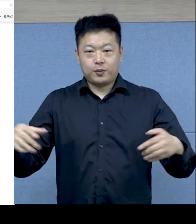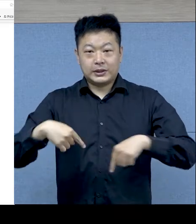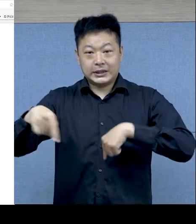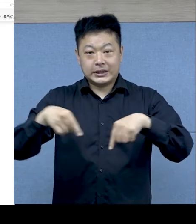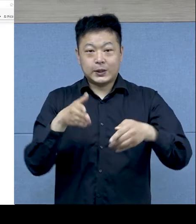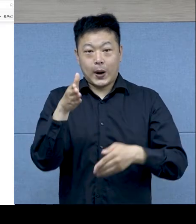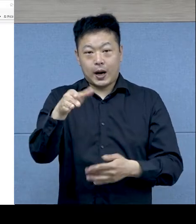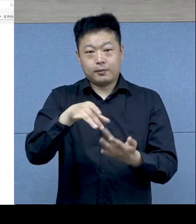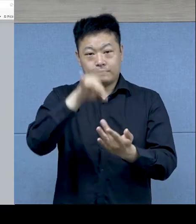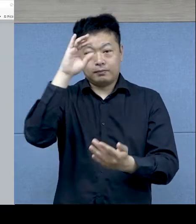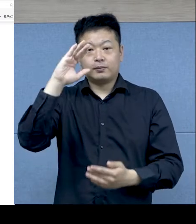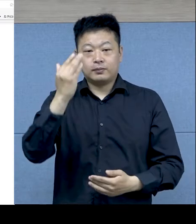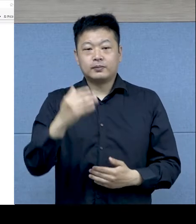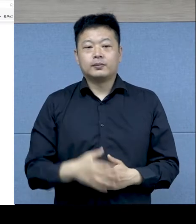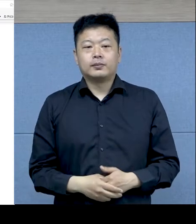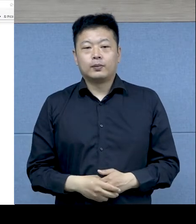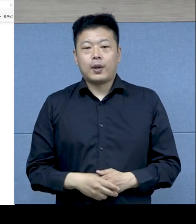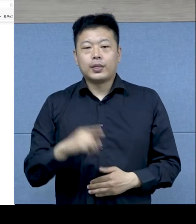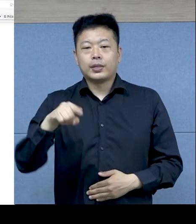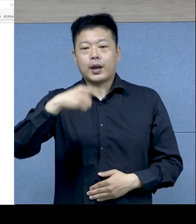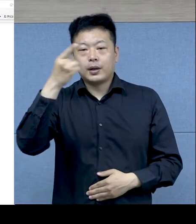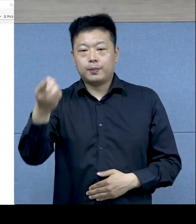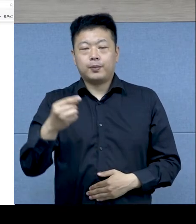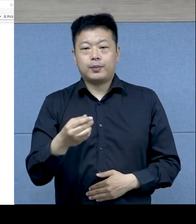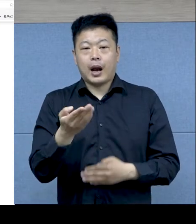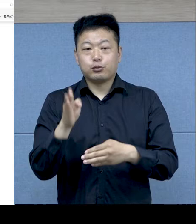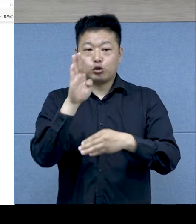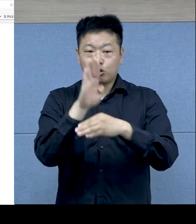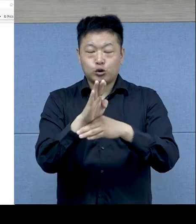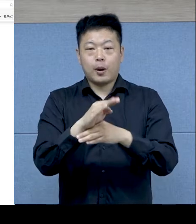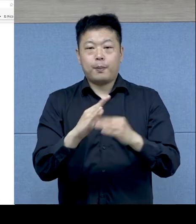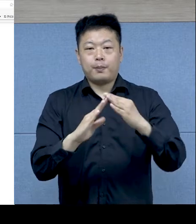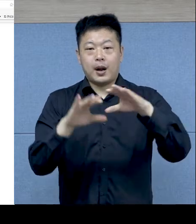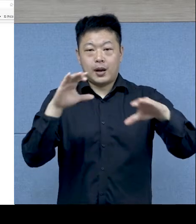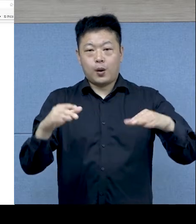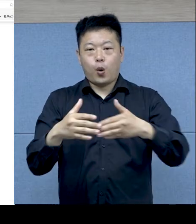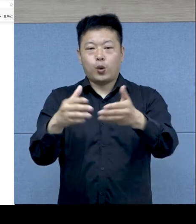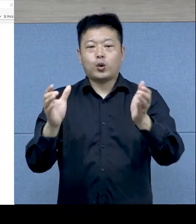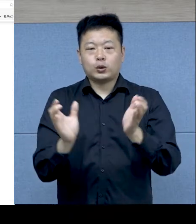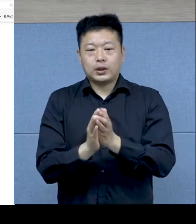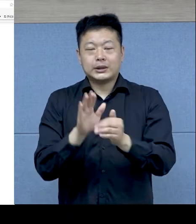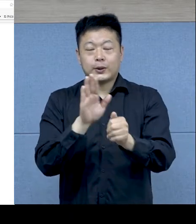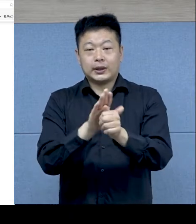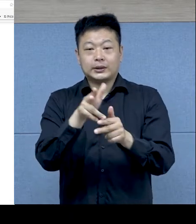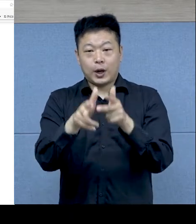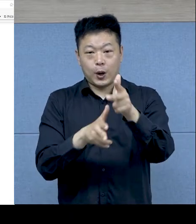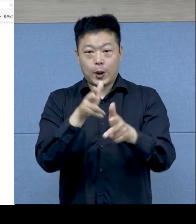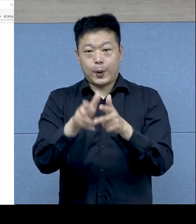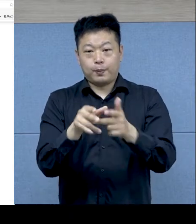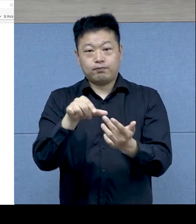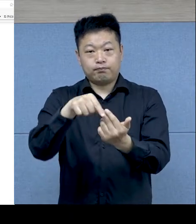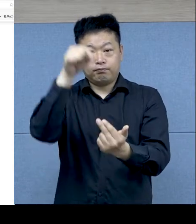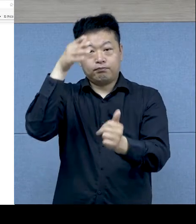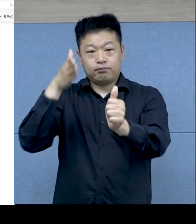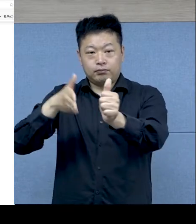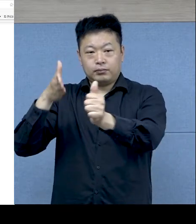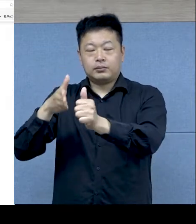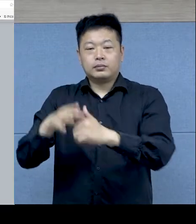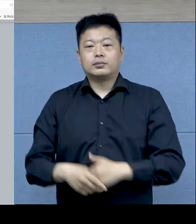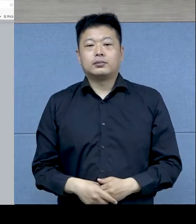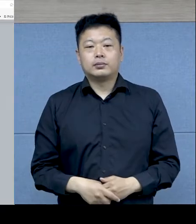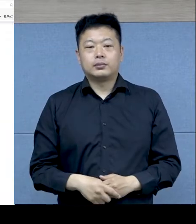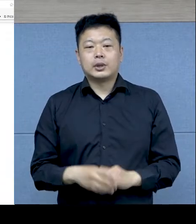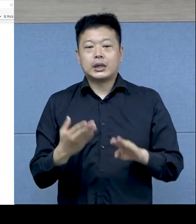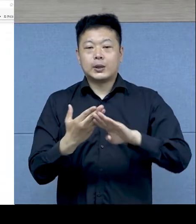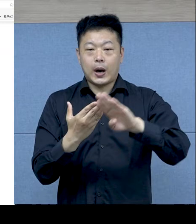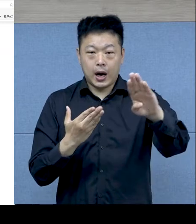마을협직과 그리고 지원사업 선택에서 강북구 마을공동체 지원사업을 선택해 주세요.